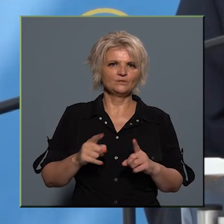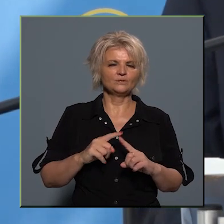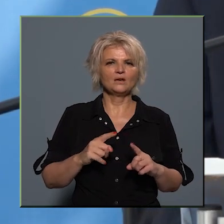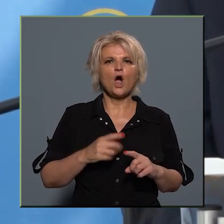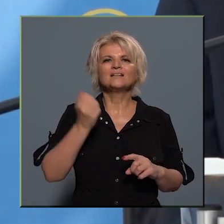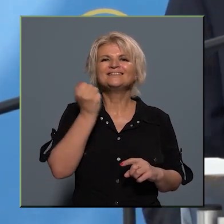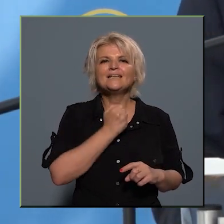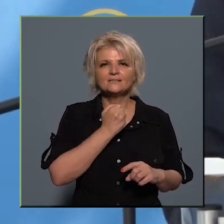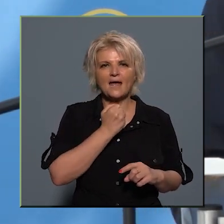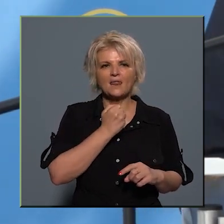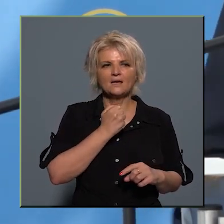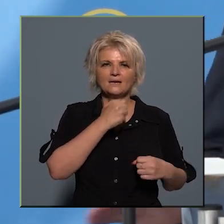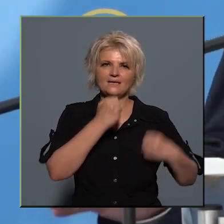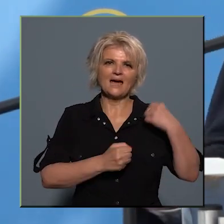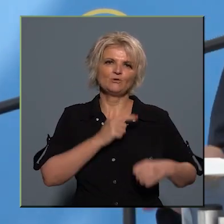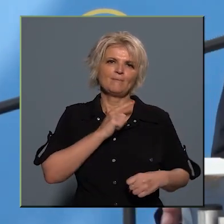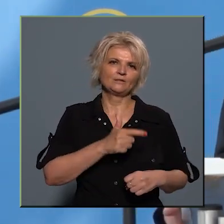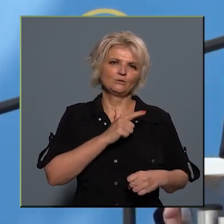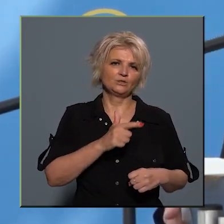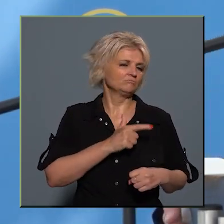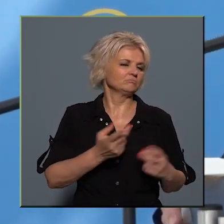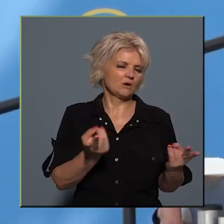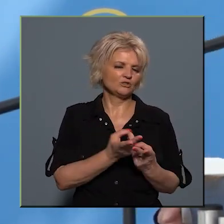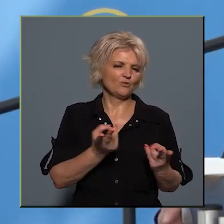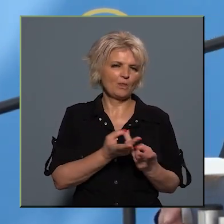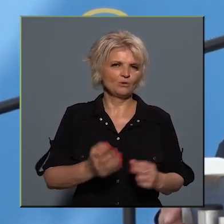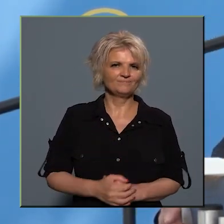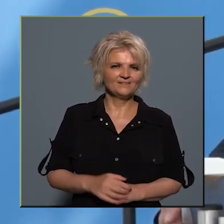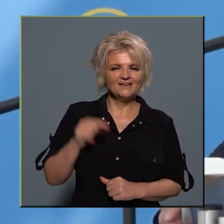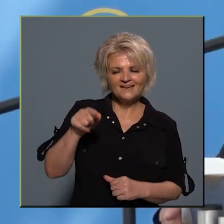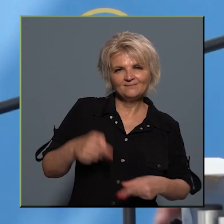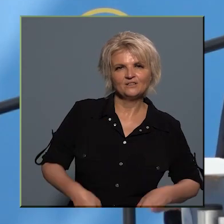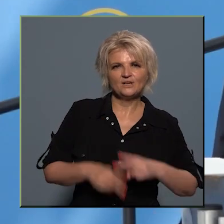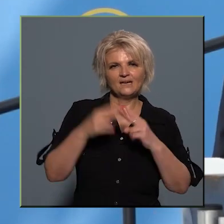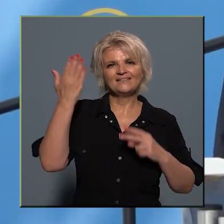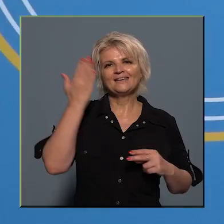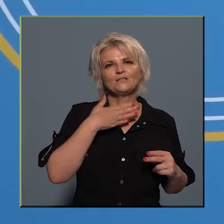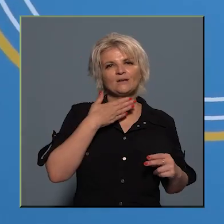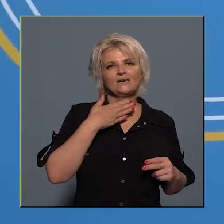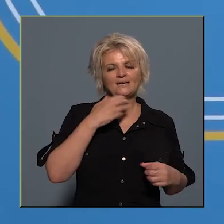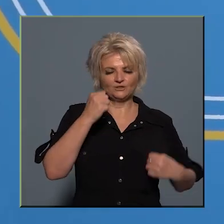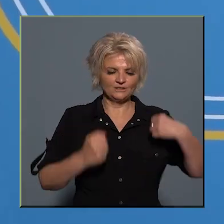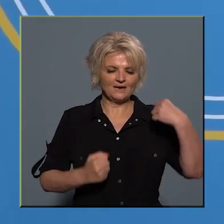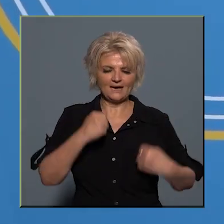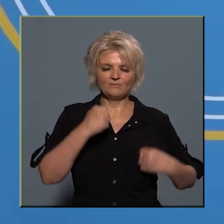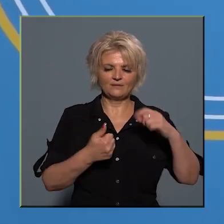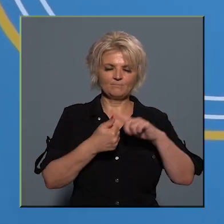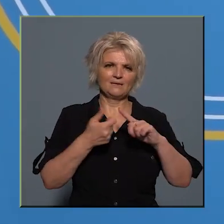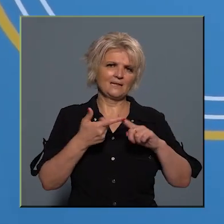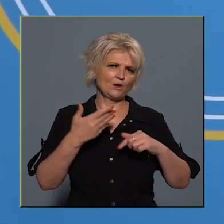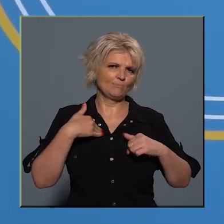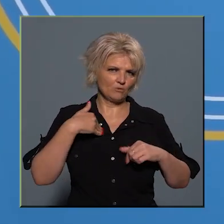jármű megtöltésétől, és ez elősegíti azt ténylegesen, hogy a hidrogénes járművek mindennapjaink